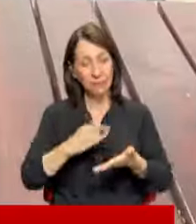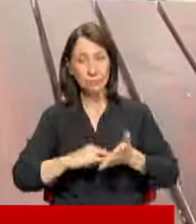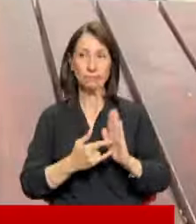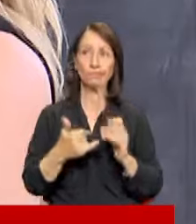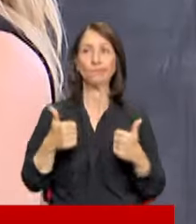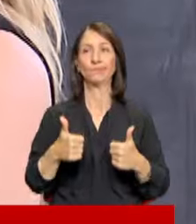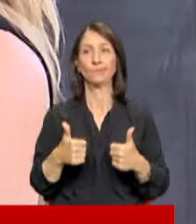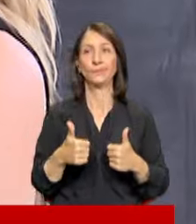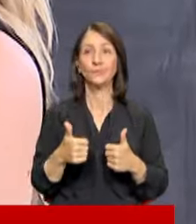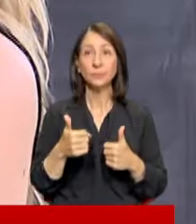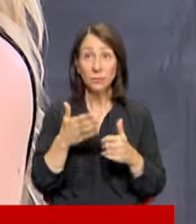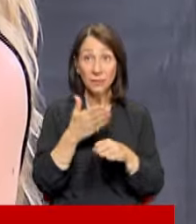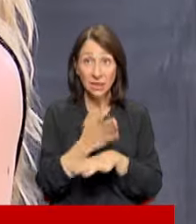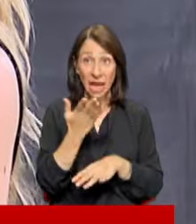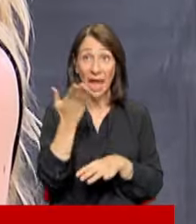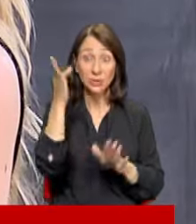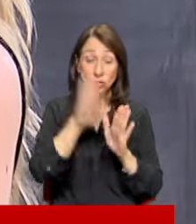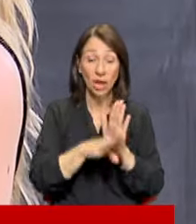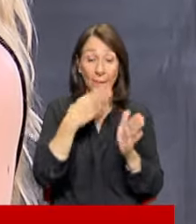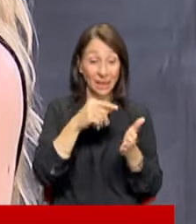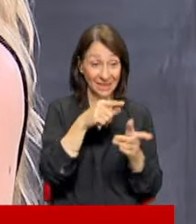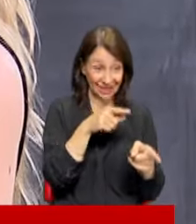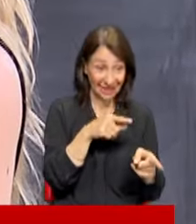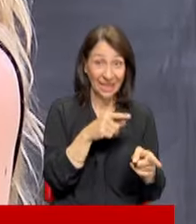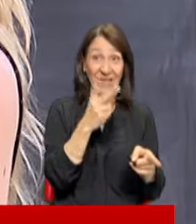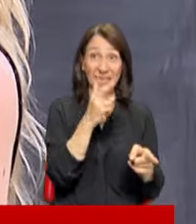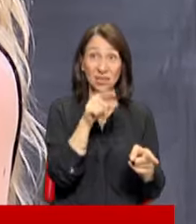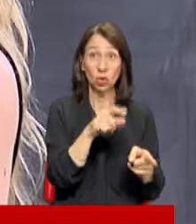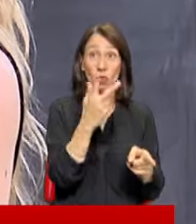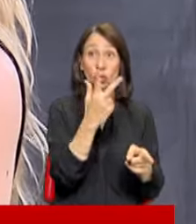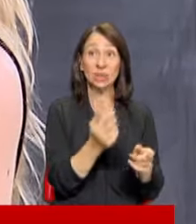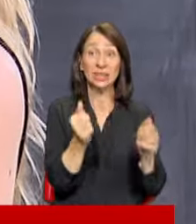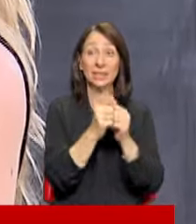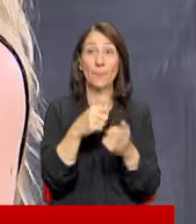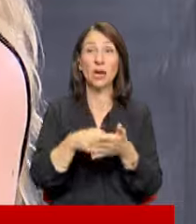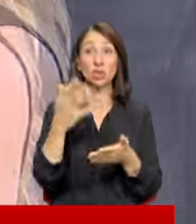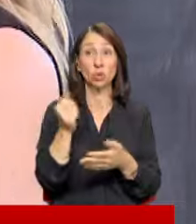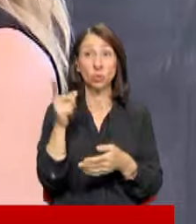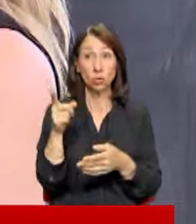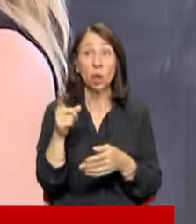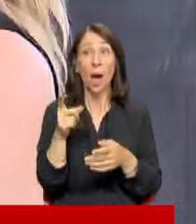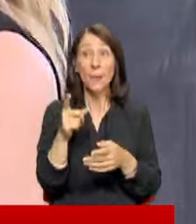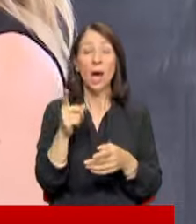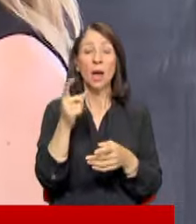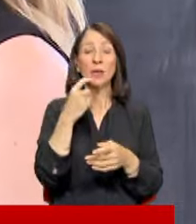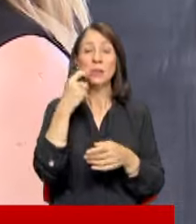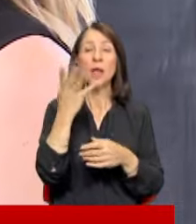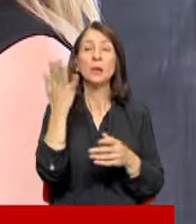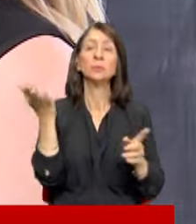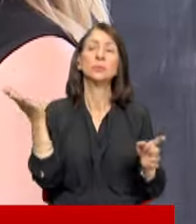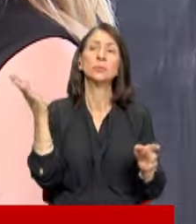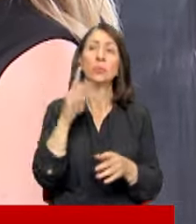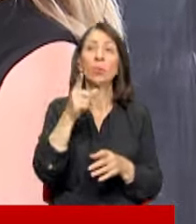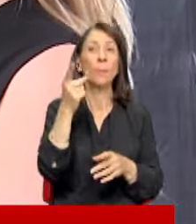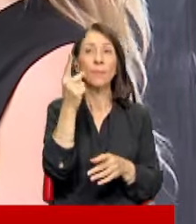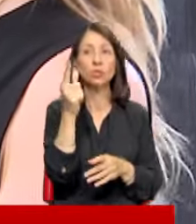geçindiren Yani aslında en düşük emeklinin 2.3 katı kadar maaş alıyormuş fakat aradan geçen yıllarda